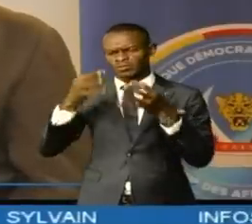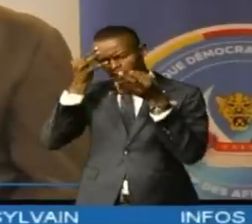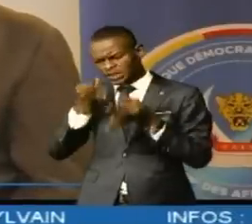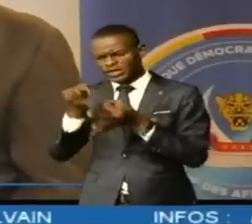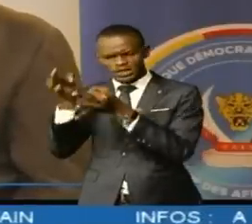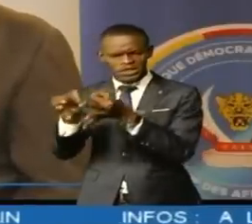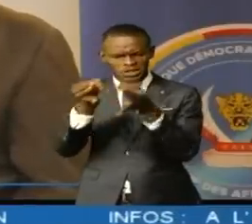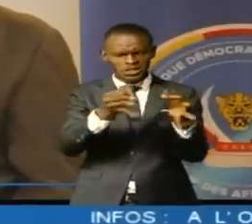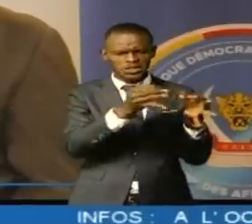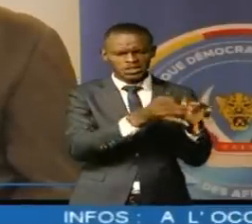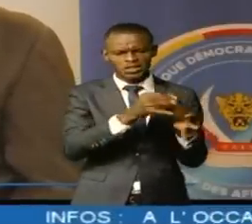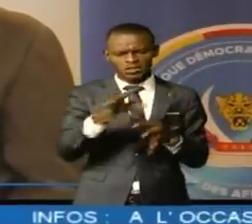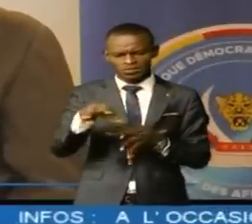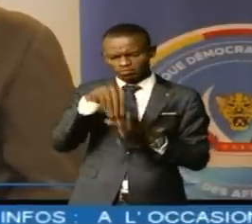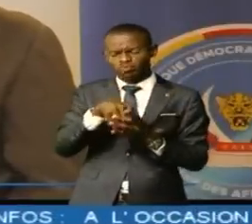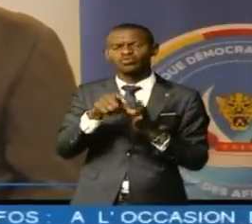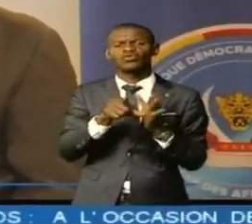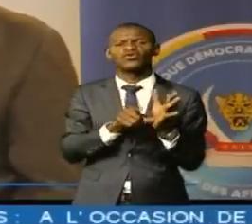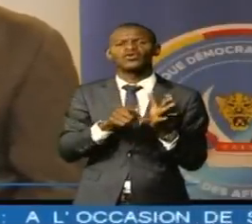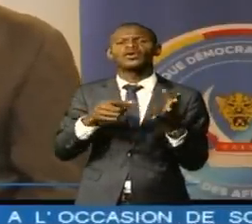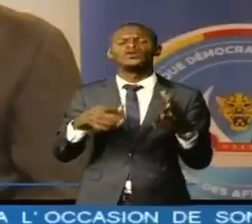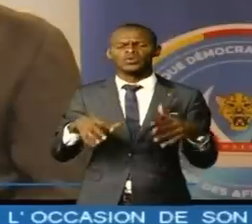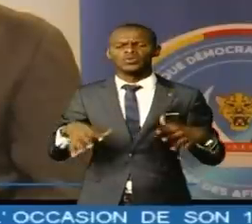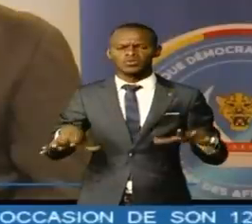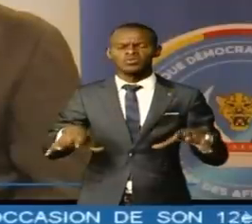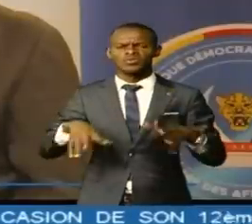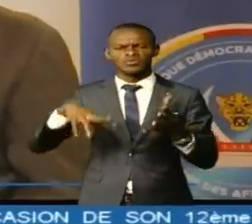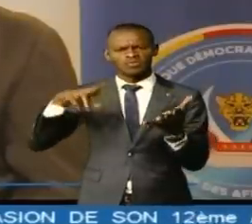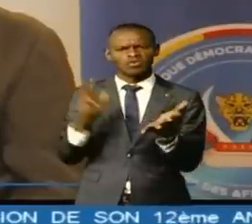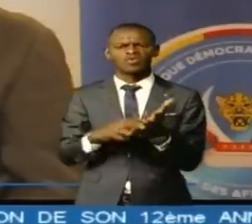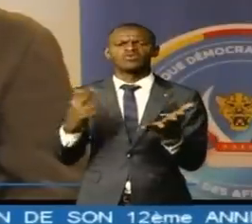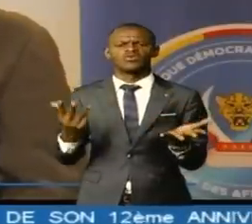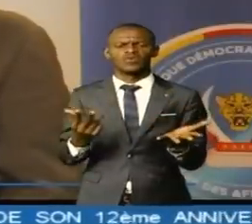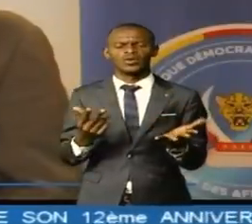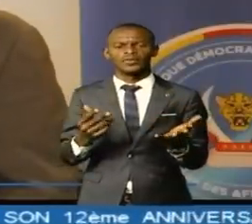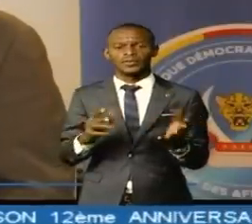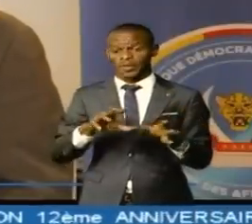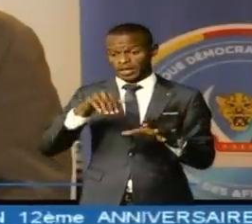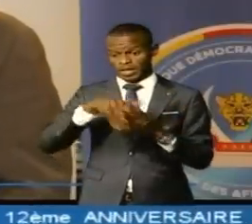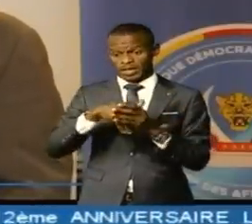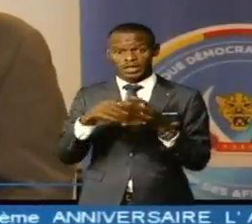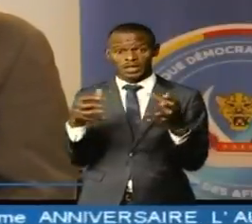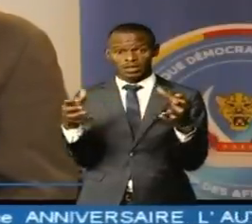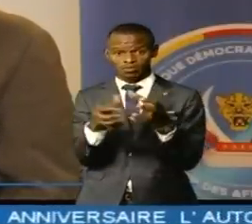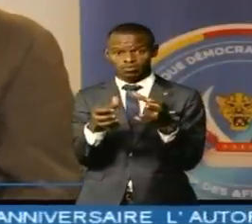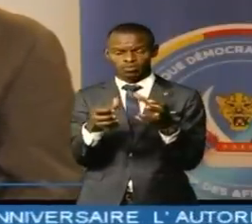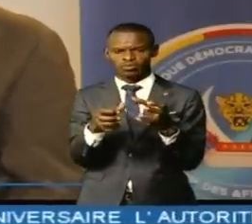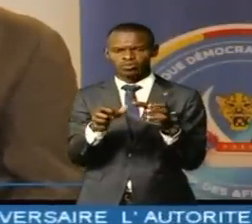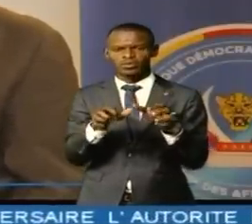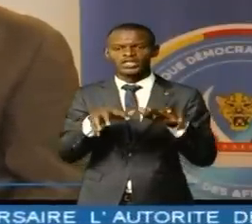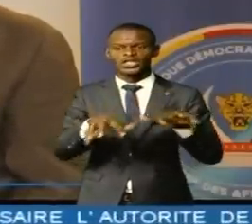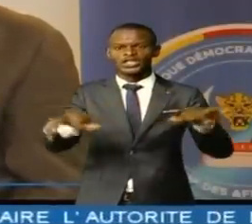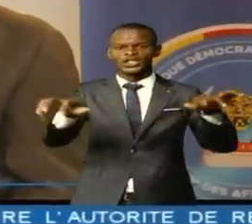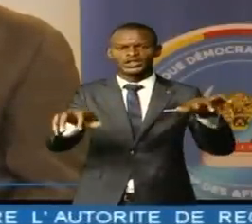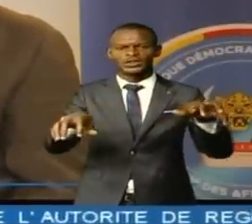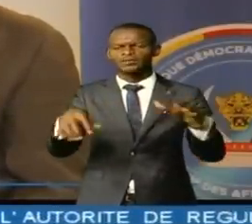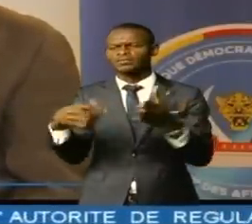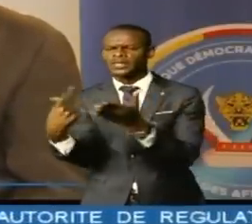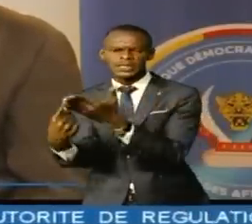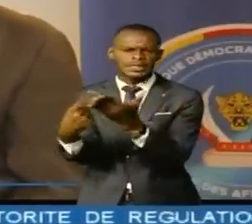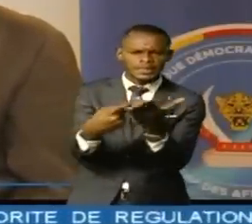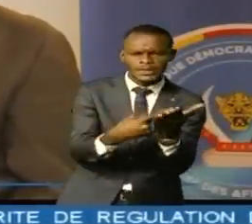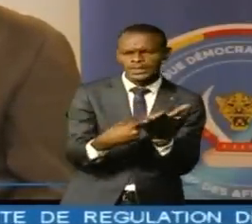L'opportunité vous a été donnée, en panel comme en plénière, d'enrichir ce document de travail par